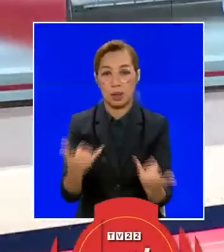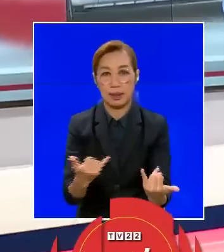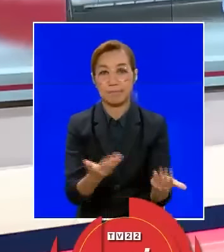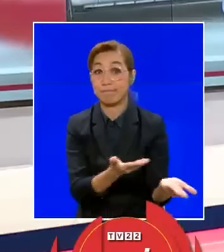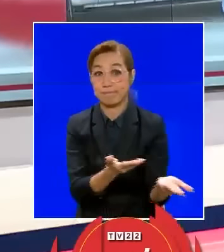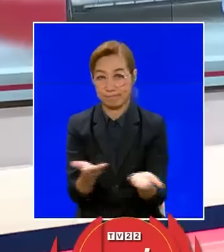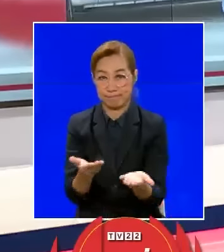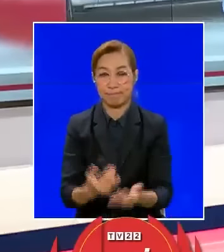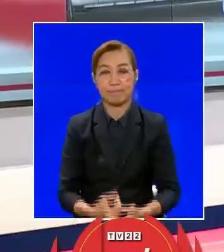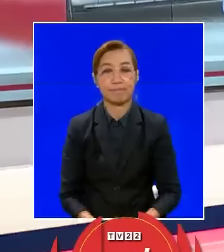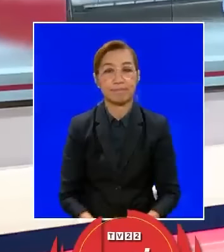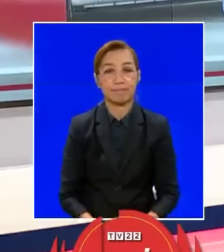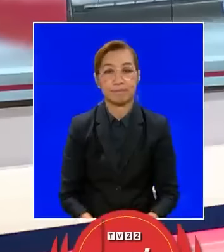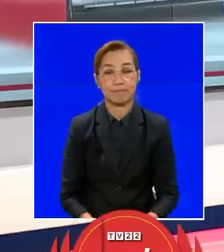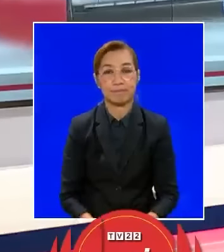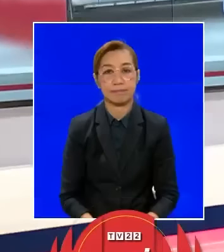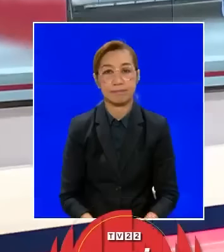ยครับ